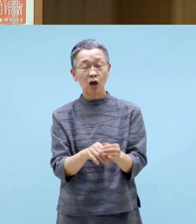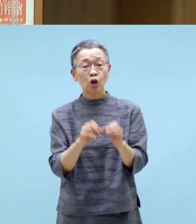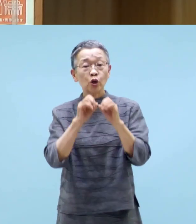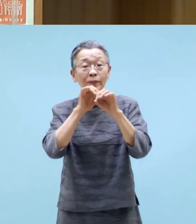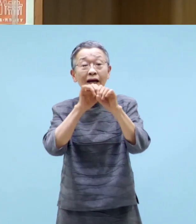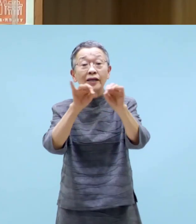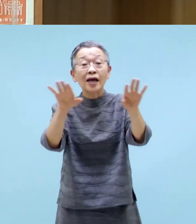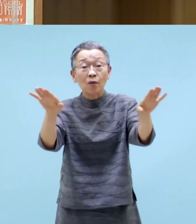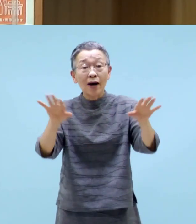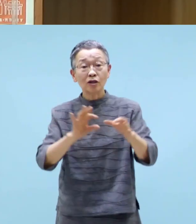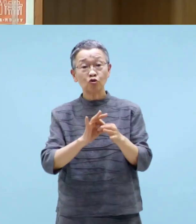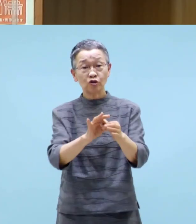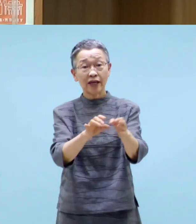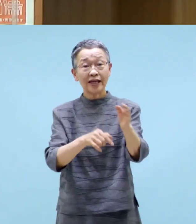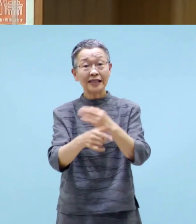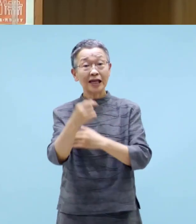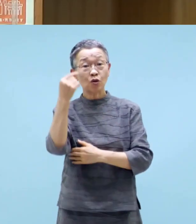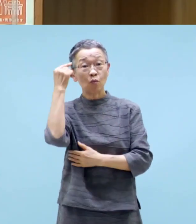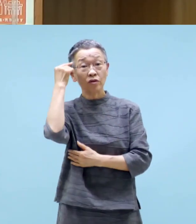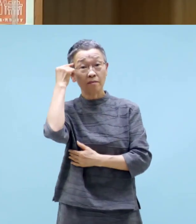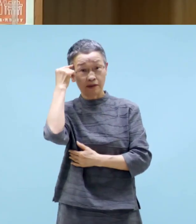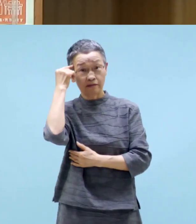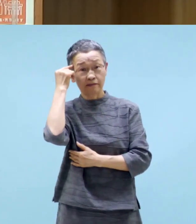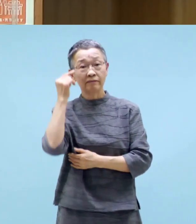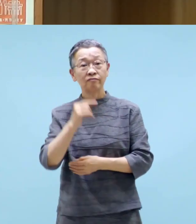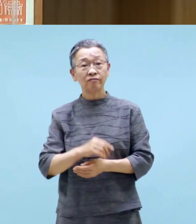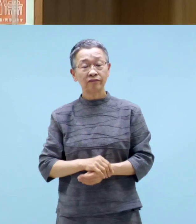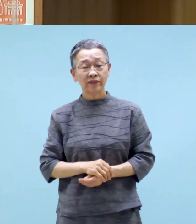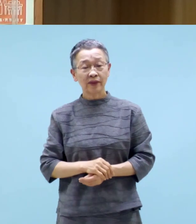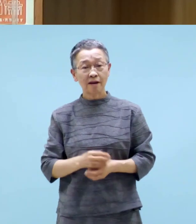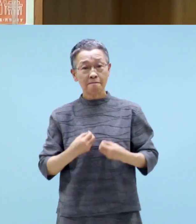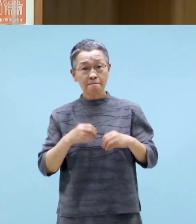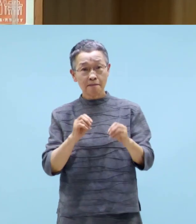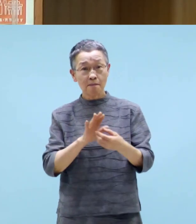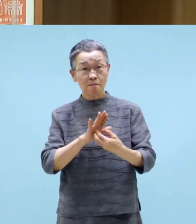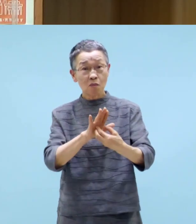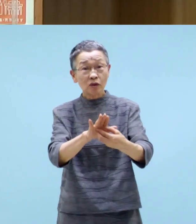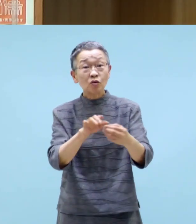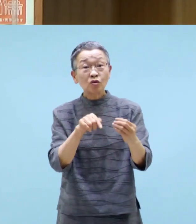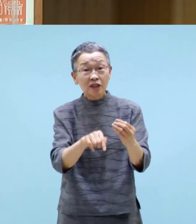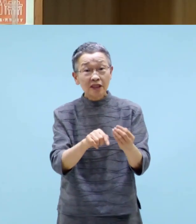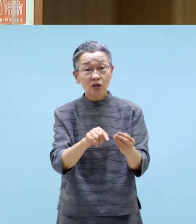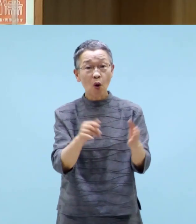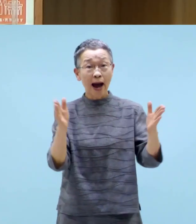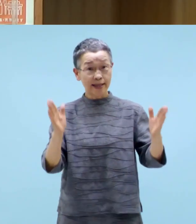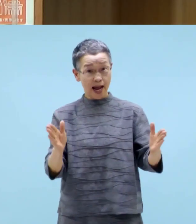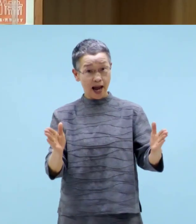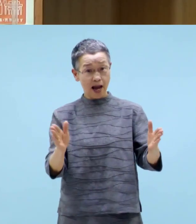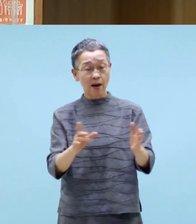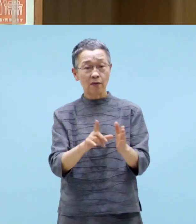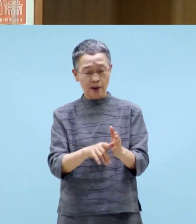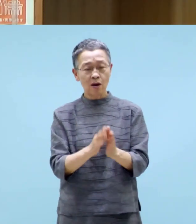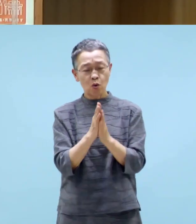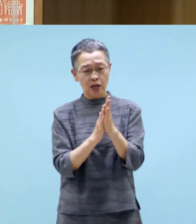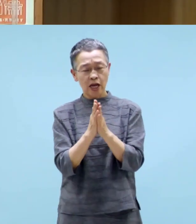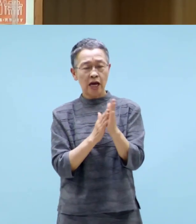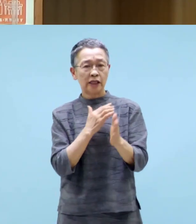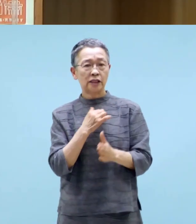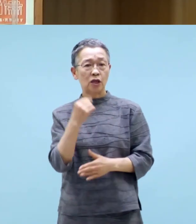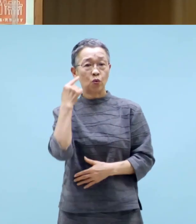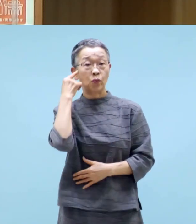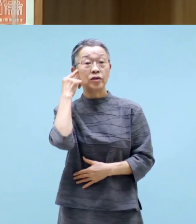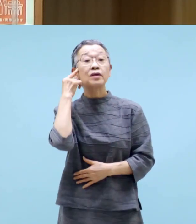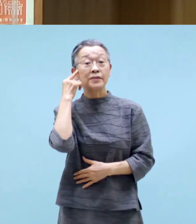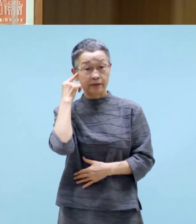ていくということを考えています。ですから基本的にはそのまん延防止等重点措置が講じられている期間についてお願いしたという